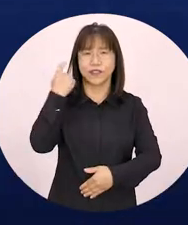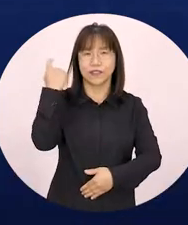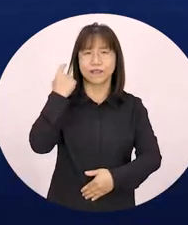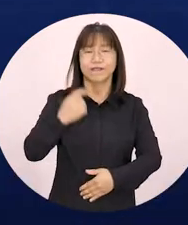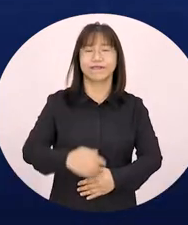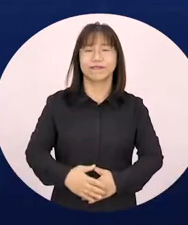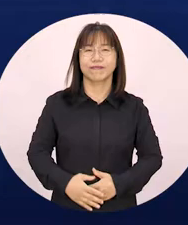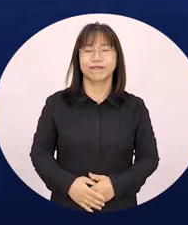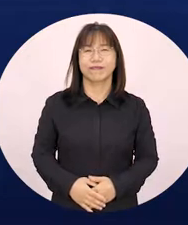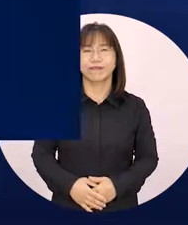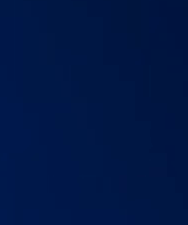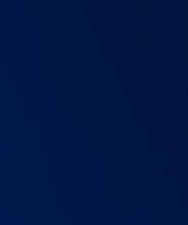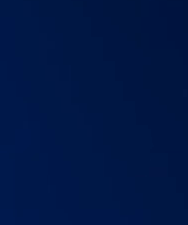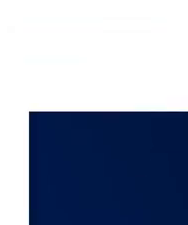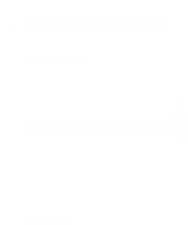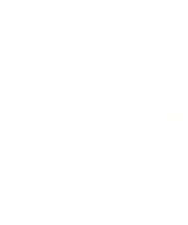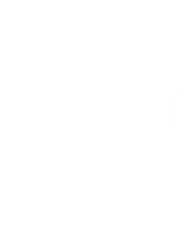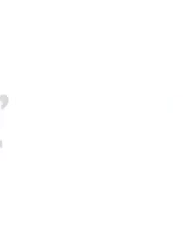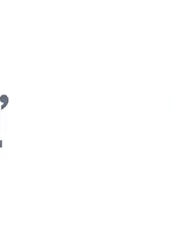주요 소식입니다.